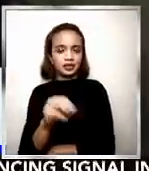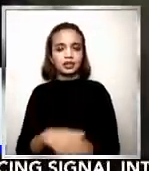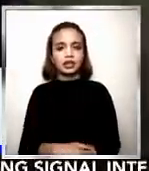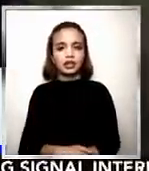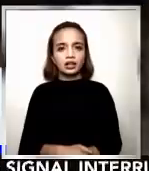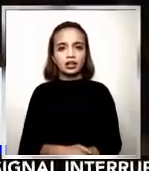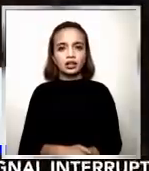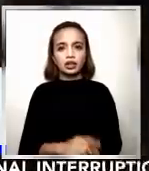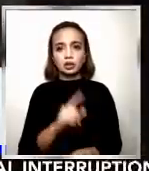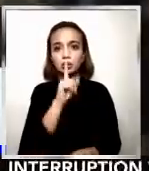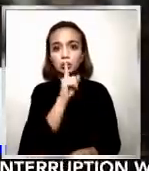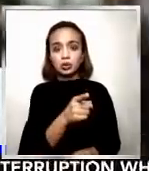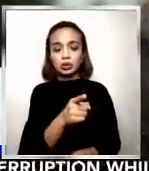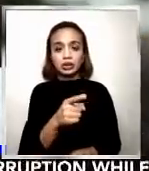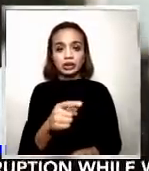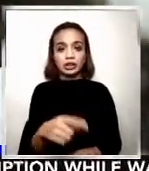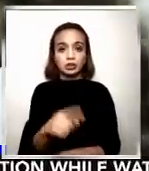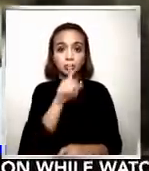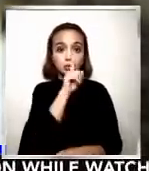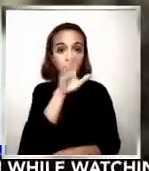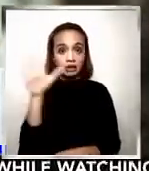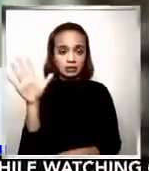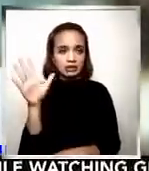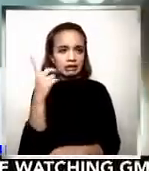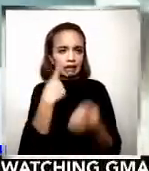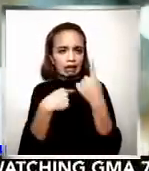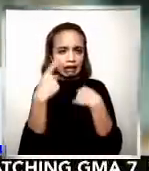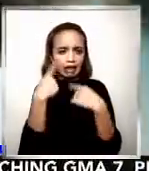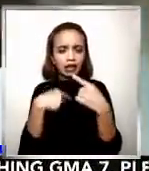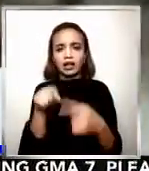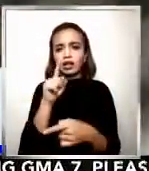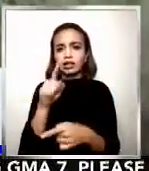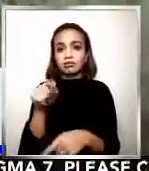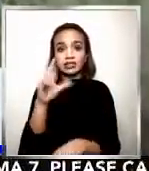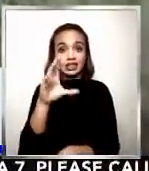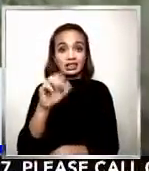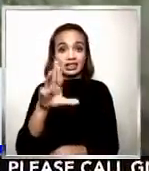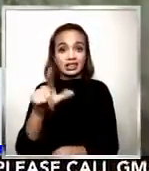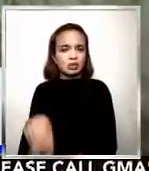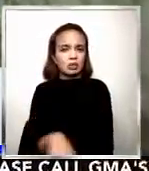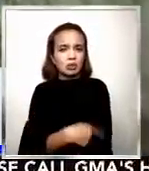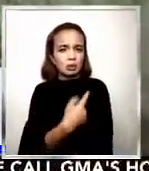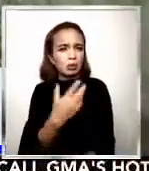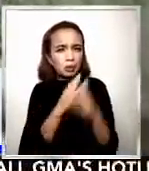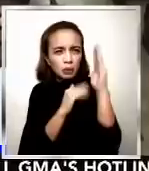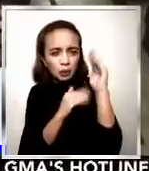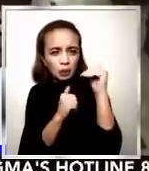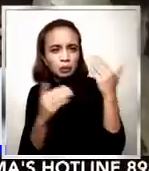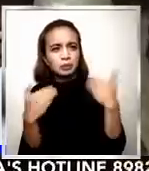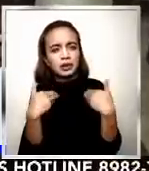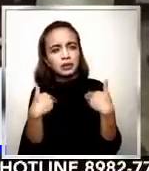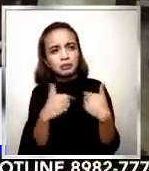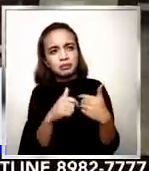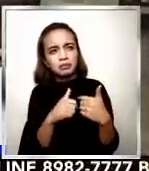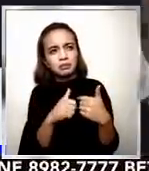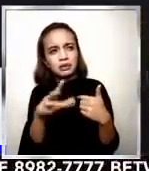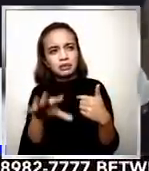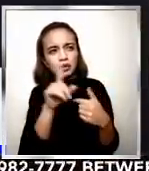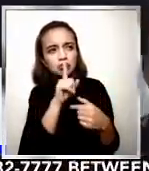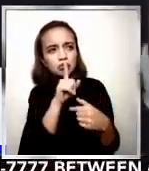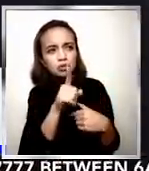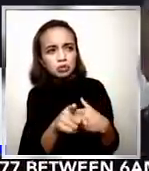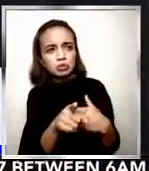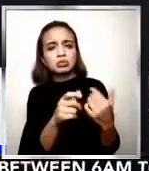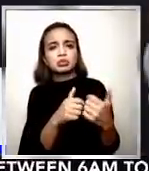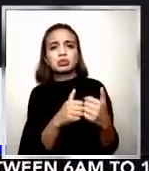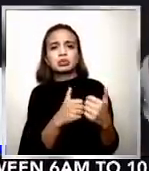vows, sinabi ni Carla na matagal na niyang ipinagdarasal na mahanap ang kanyang soulmate, pero lingit sa kanyang kaalaman, ang kanyang